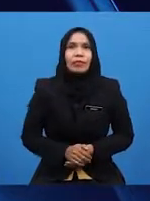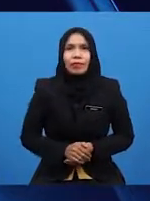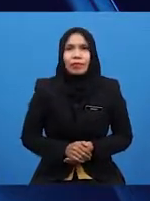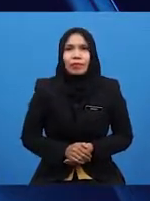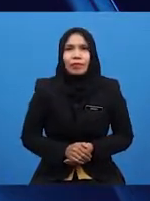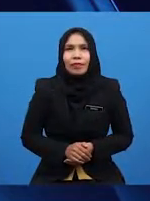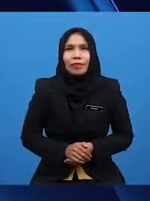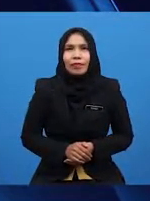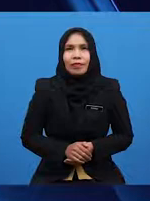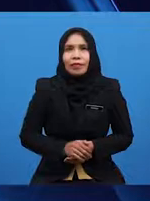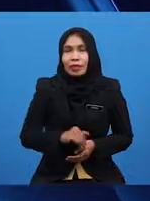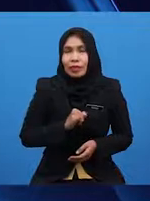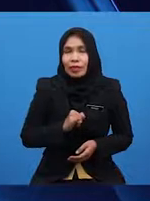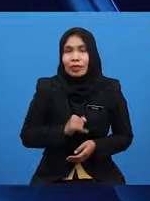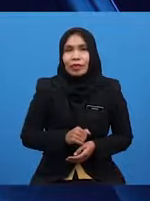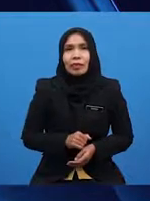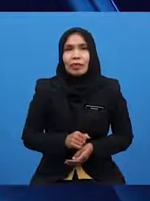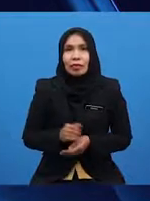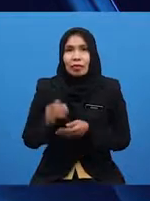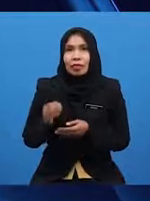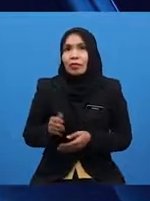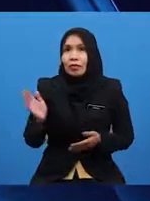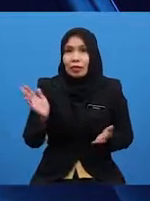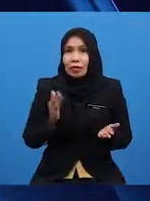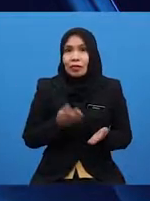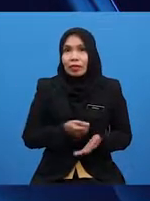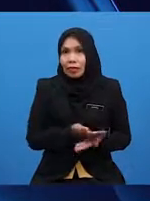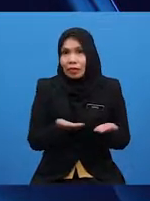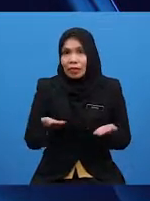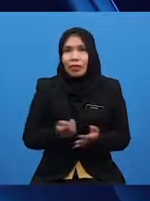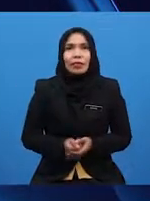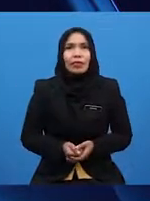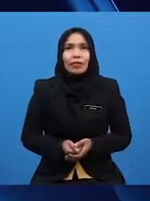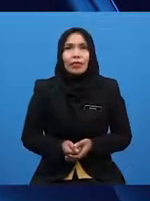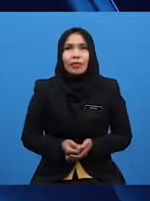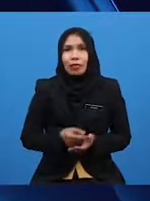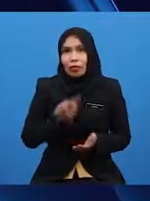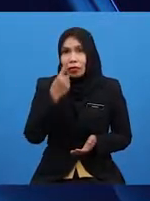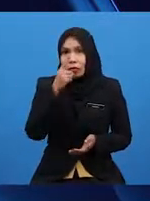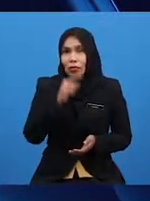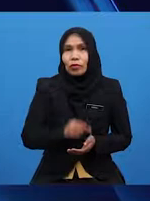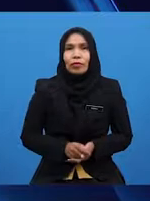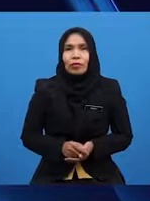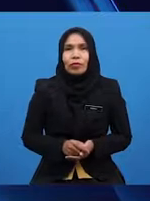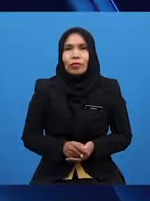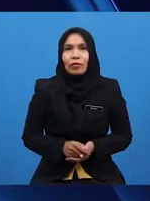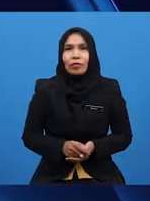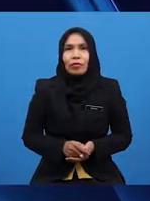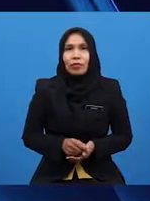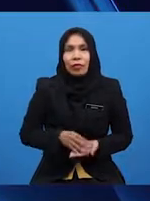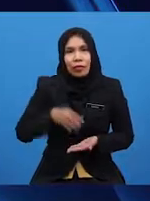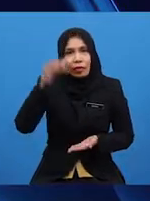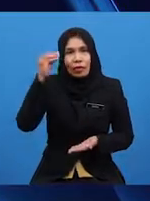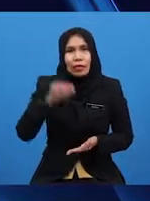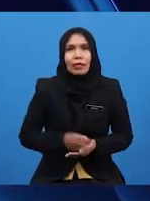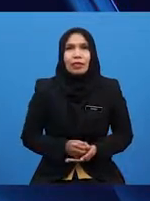Saya juga telah mengajak anda bersama-sama menghasilkan arca acuan dengan menggunakan bahan utama Plaster of Paris, bermula